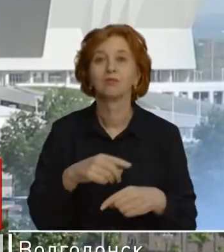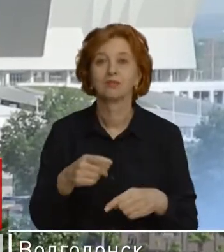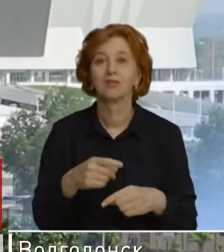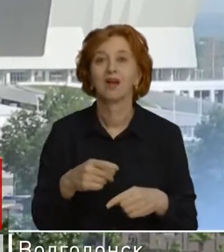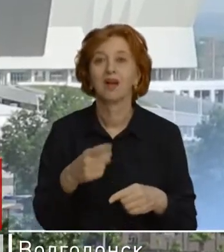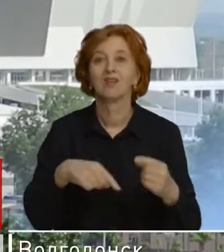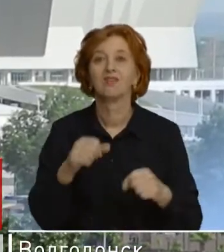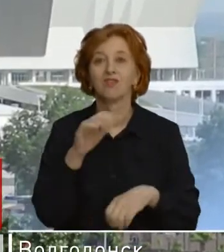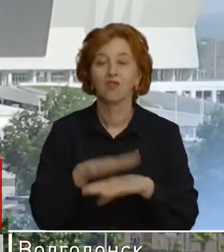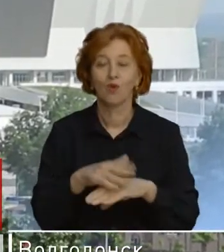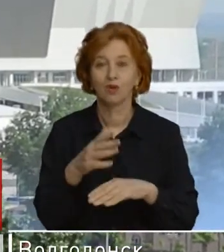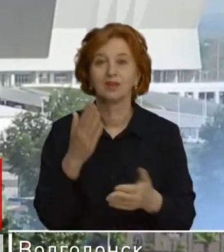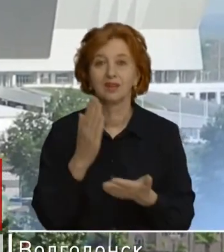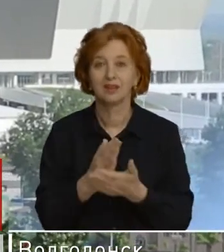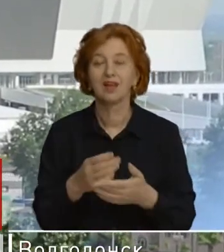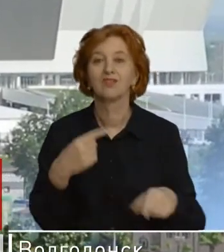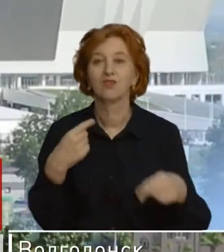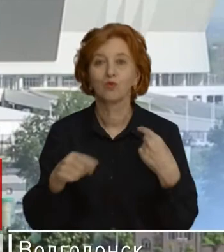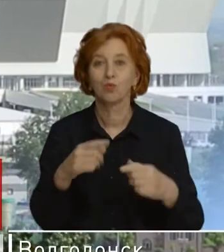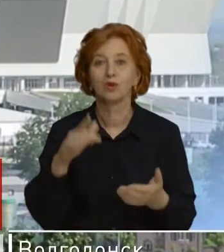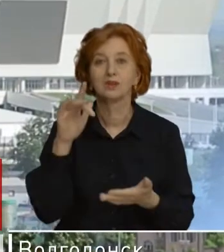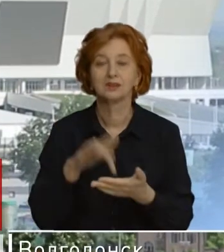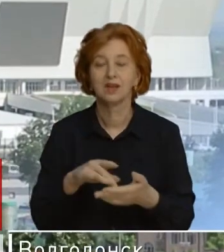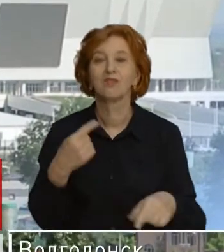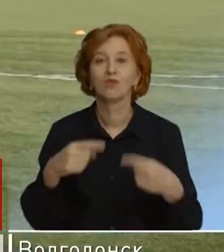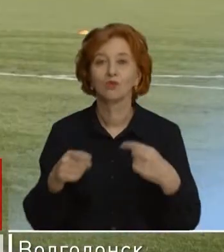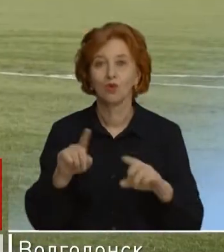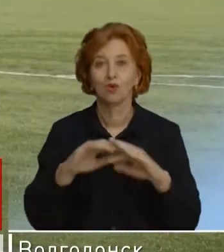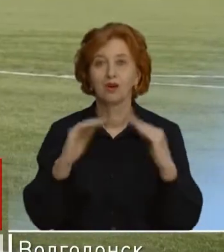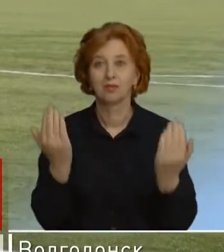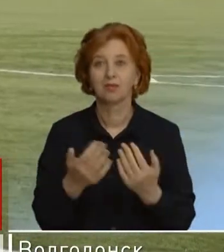региональный центр РФС, детский футбольный центр и футбольная академия высшей категории.